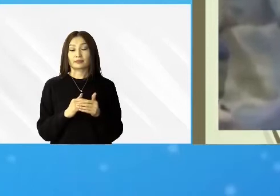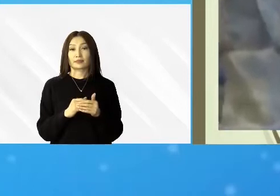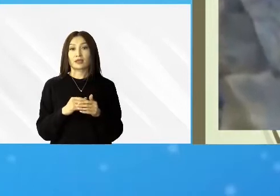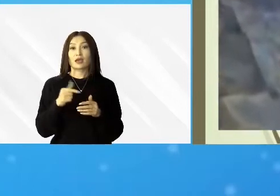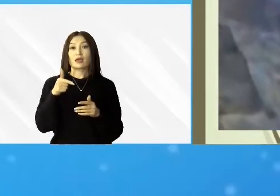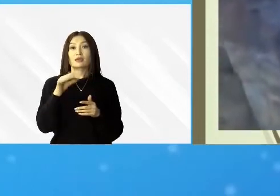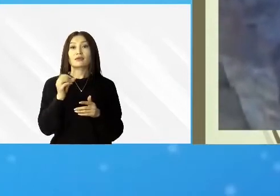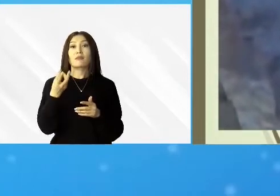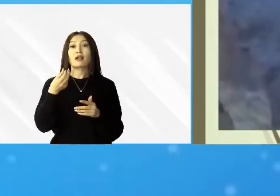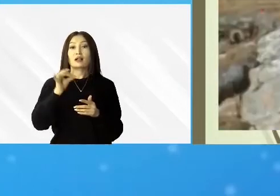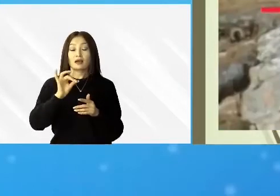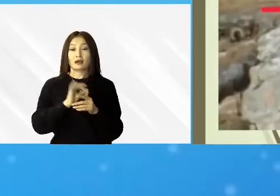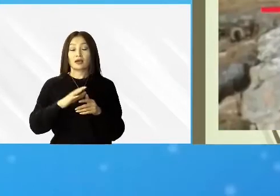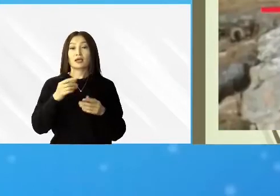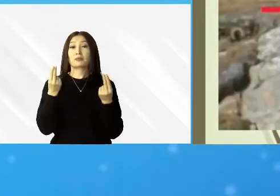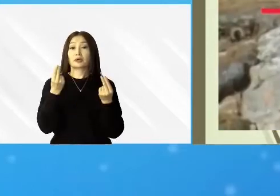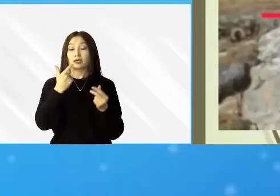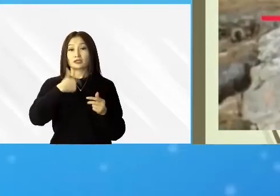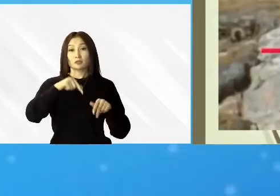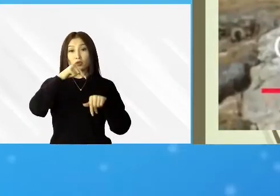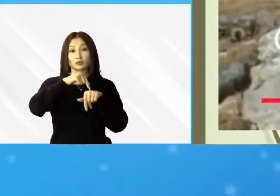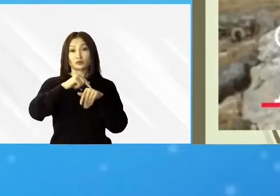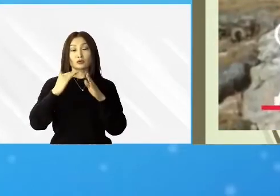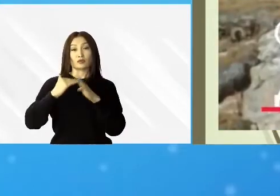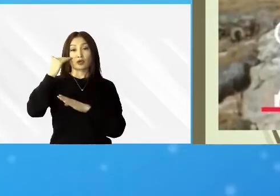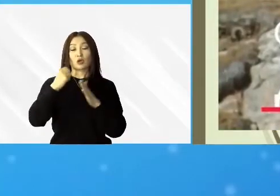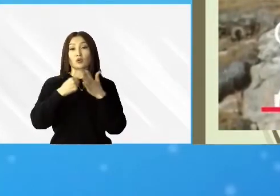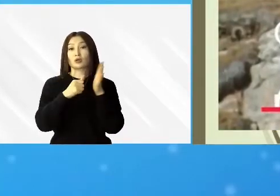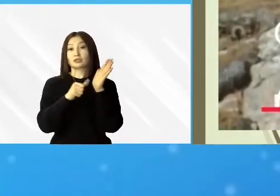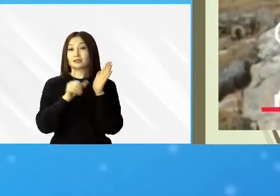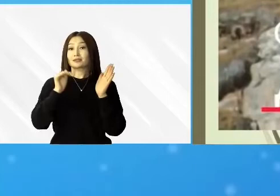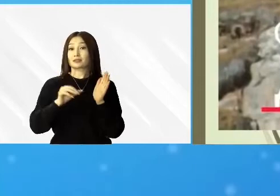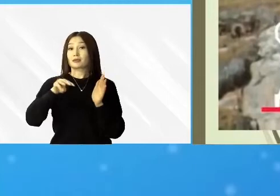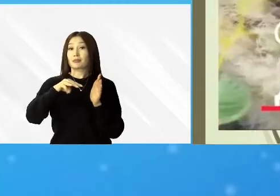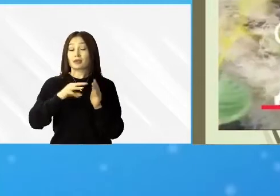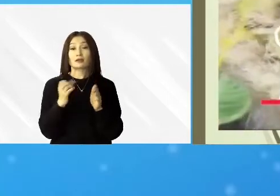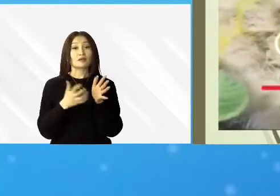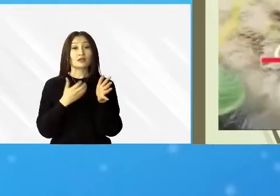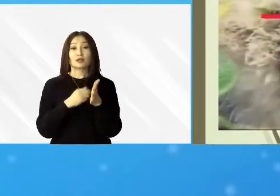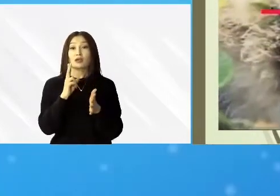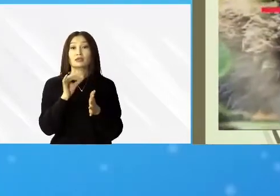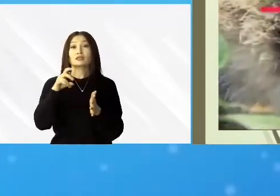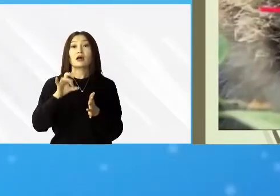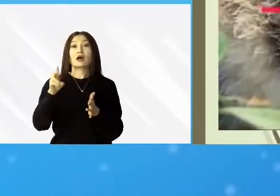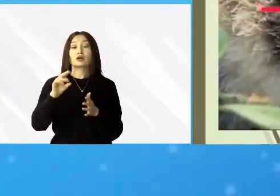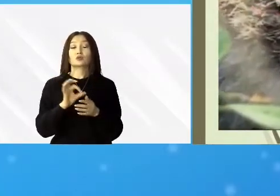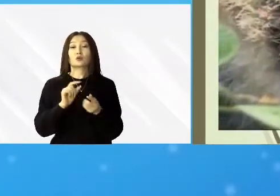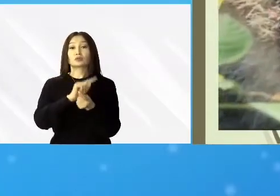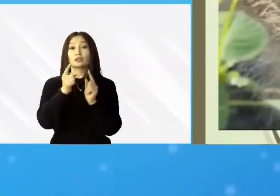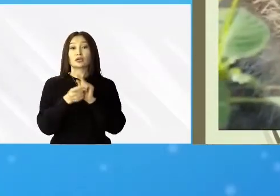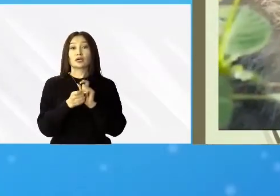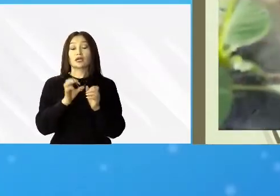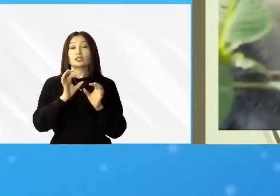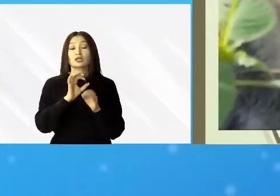В Гималаях снежные барсы прекрасно себя чувствуют на высоте до 6000 метров. Недостаток кислорода компенсируется широкими